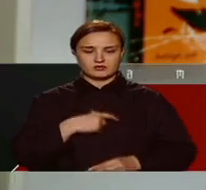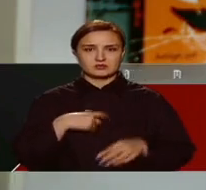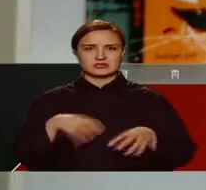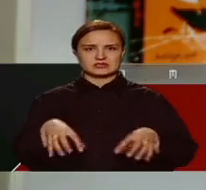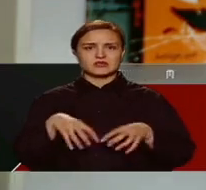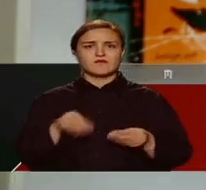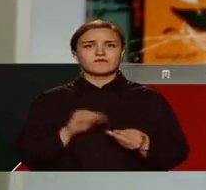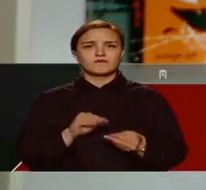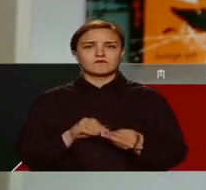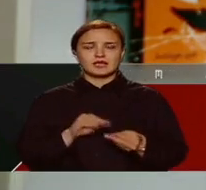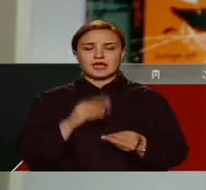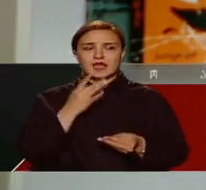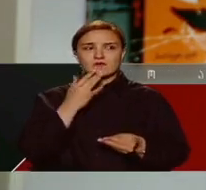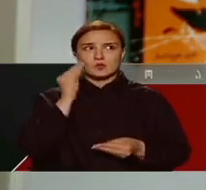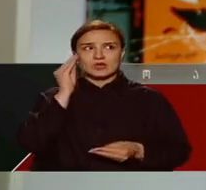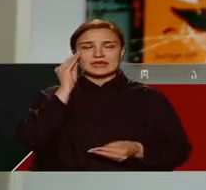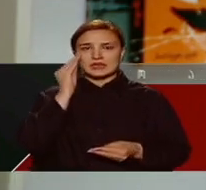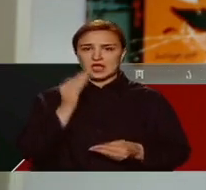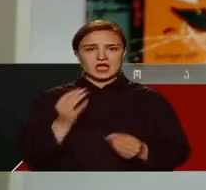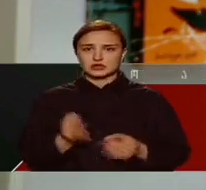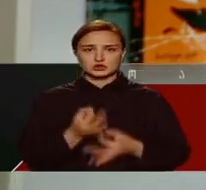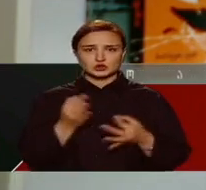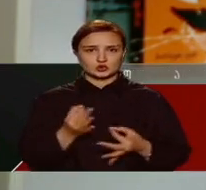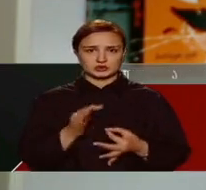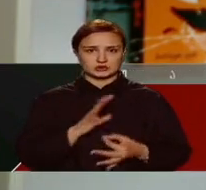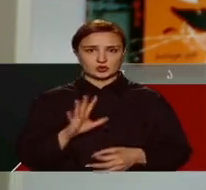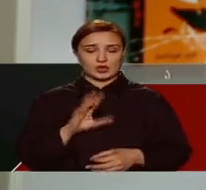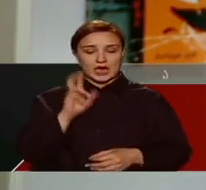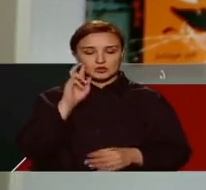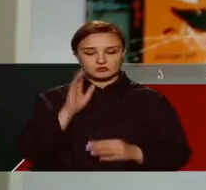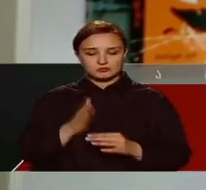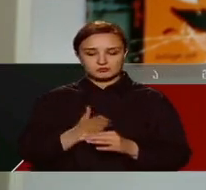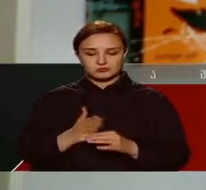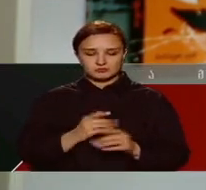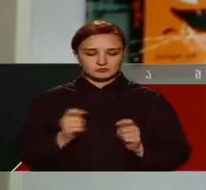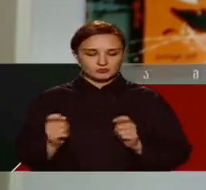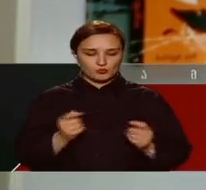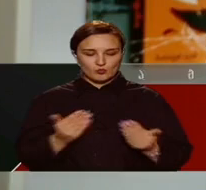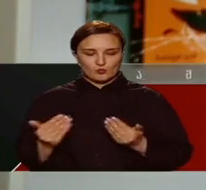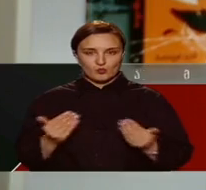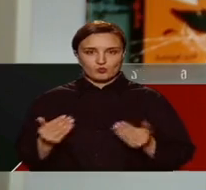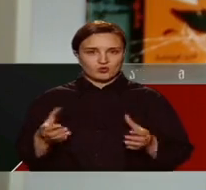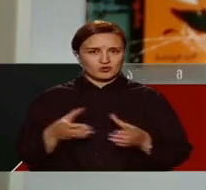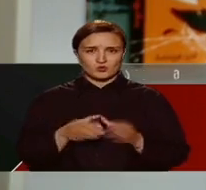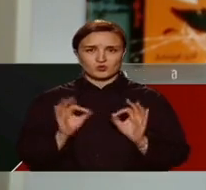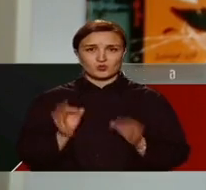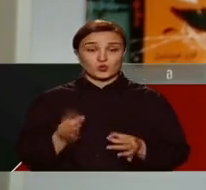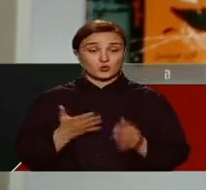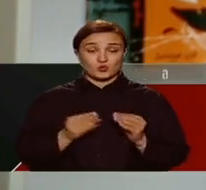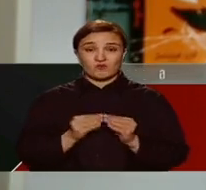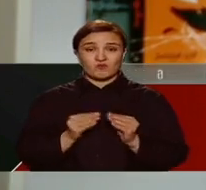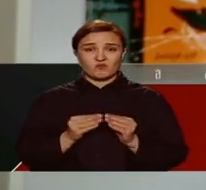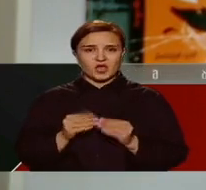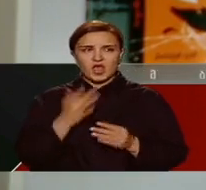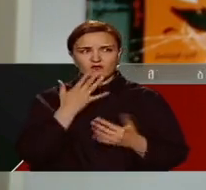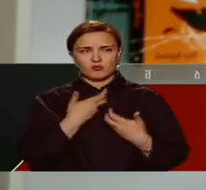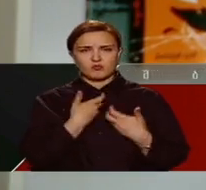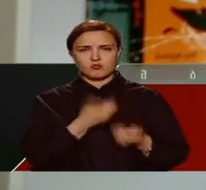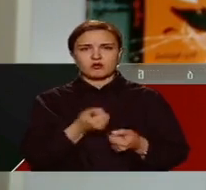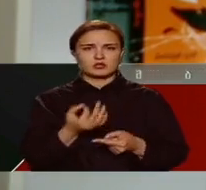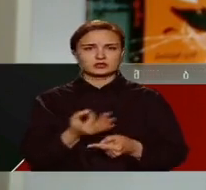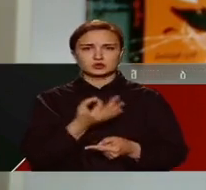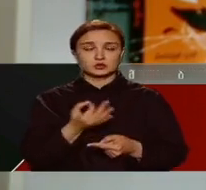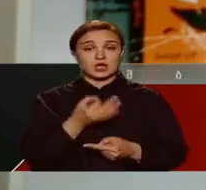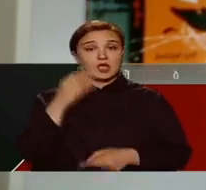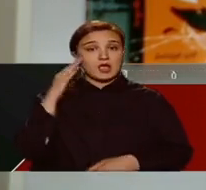მოვიფიქრეთ ევროპული იდეა. Როგორ გადავანაწილოთ ხელისუფლება? Და სანამ ამას ვერ მოვიფიქრეთ, ევროპაში არ მიგვიღებენ. უკრაინელები და